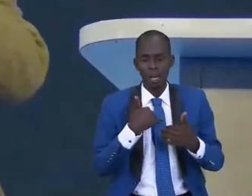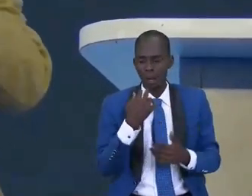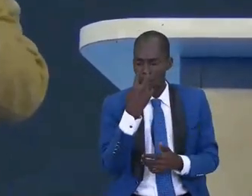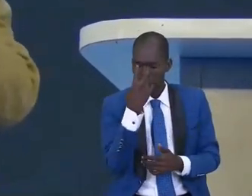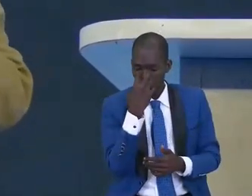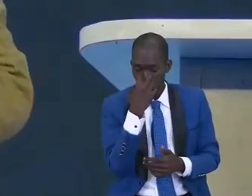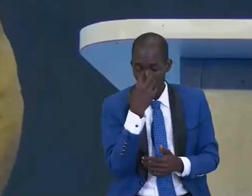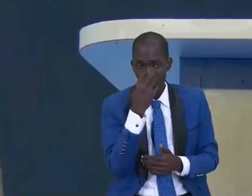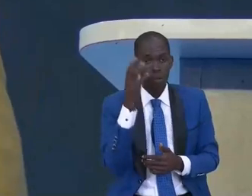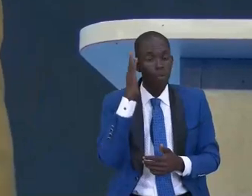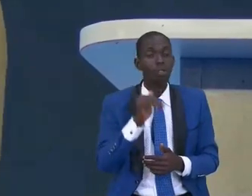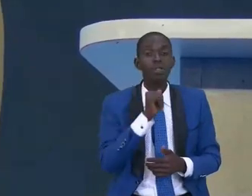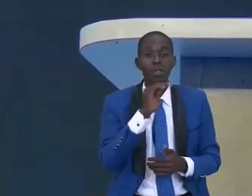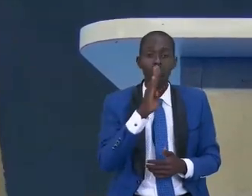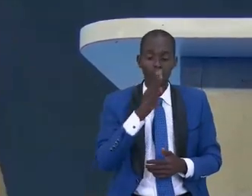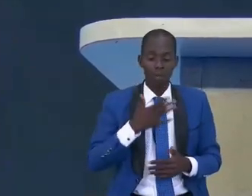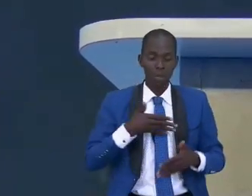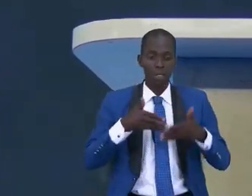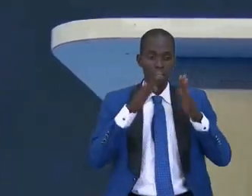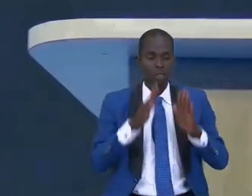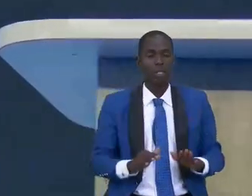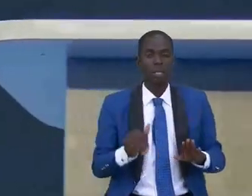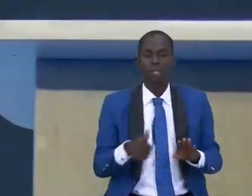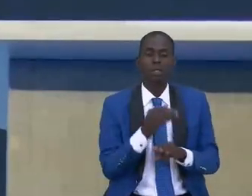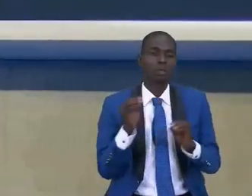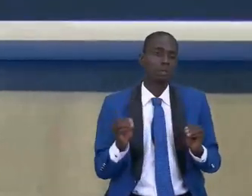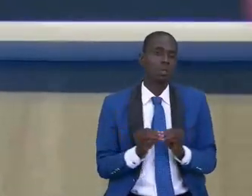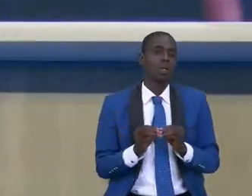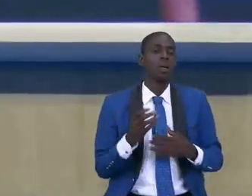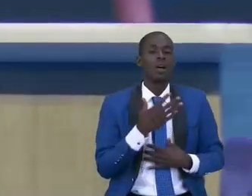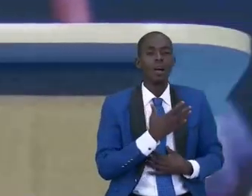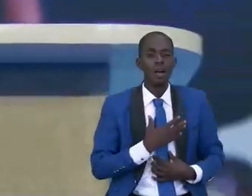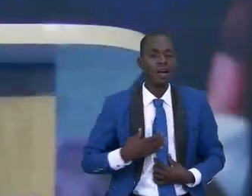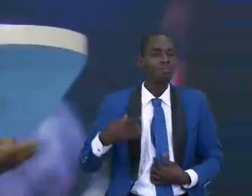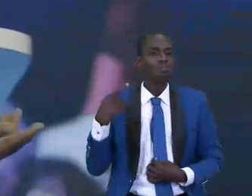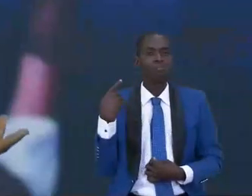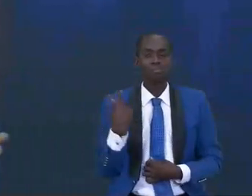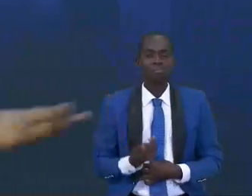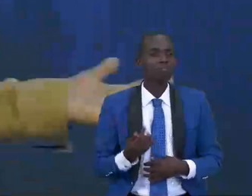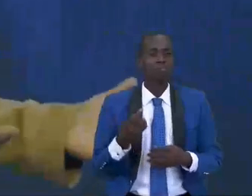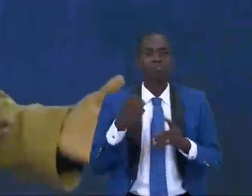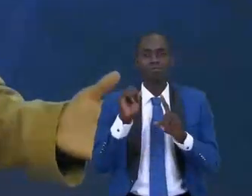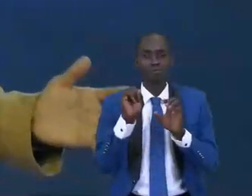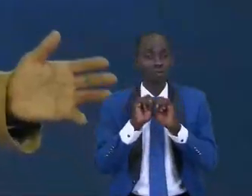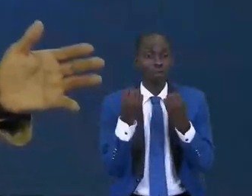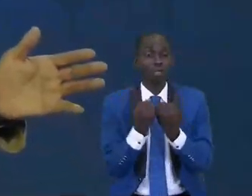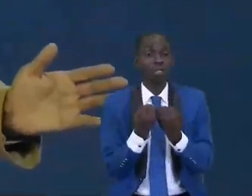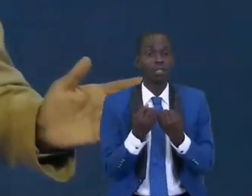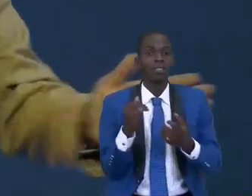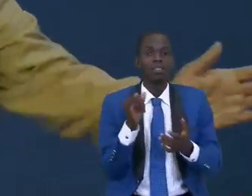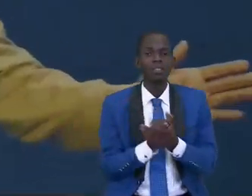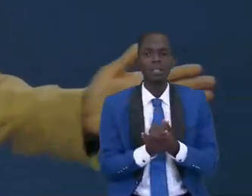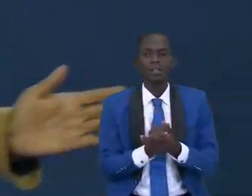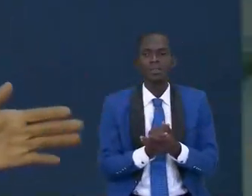aveuglé, ne sera plus mon maître, mon directeur. et la société